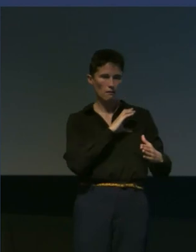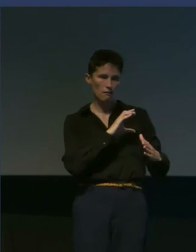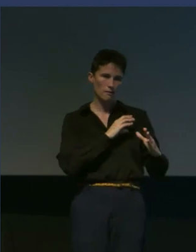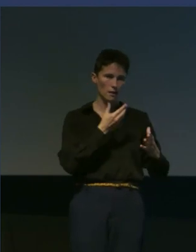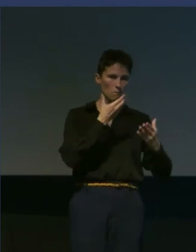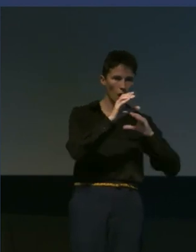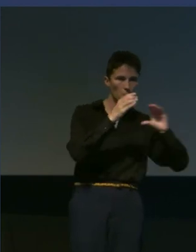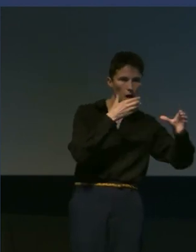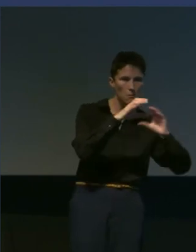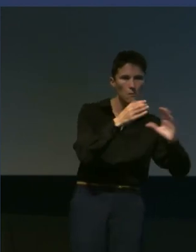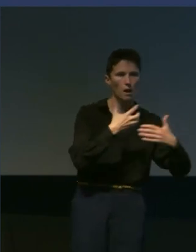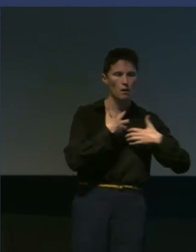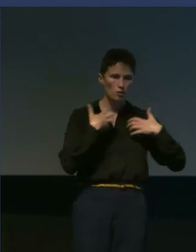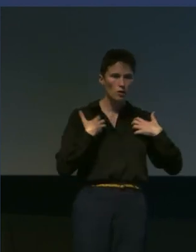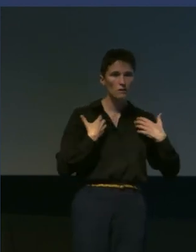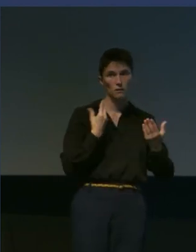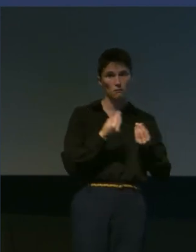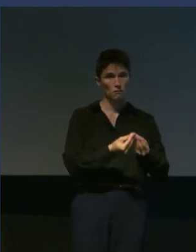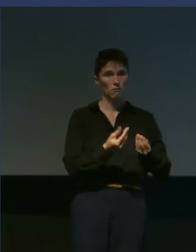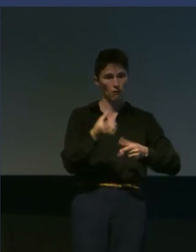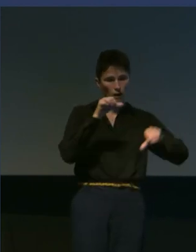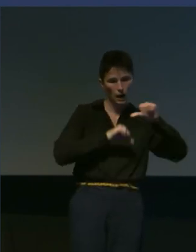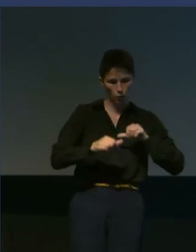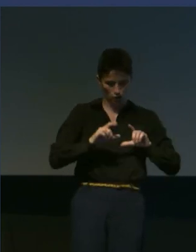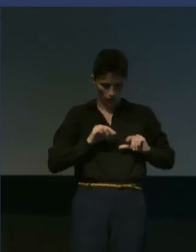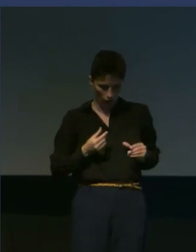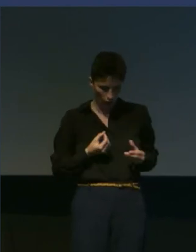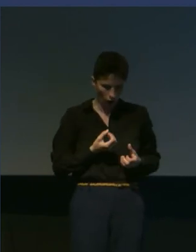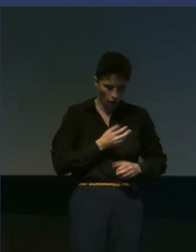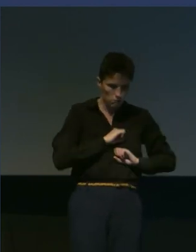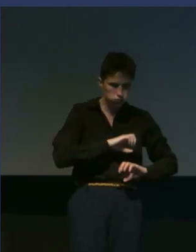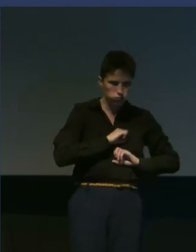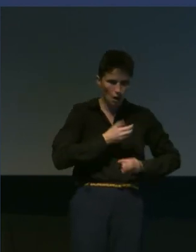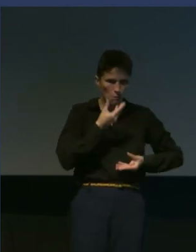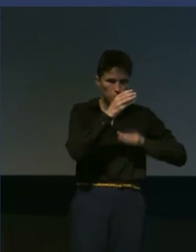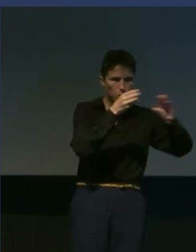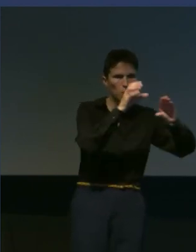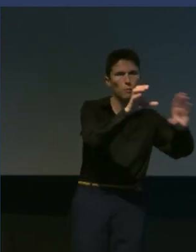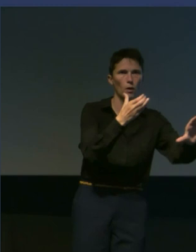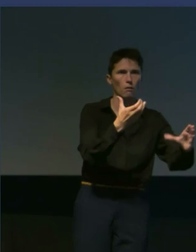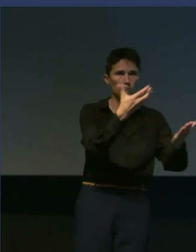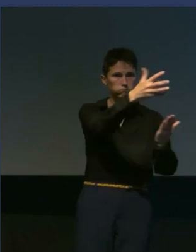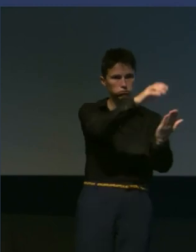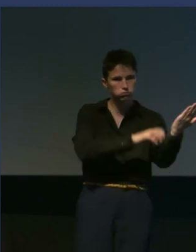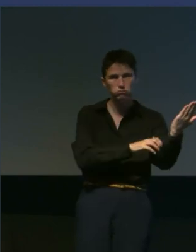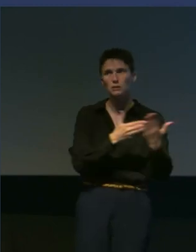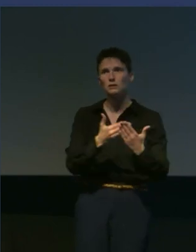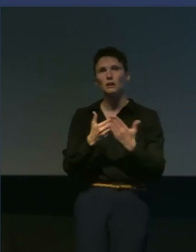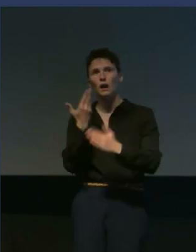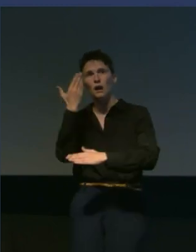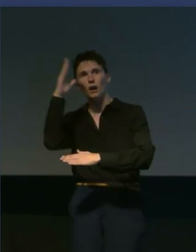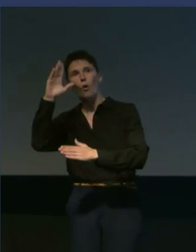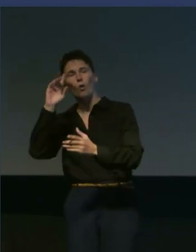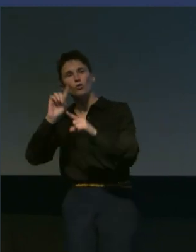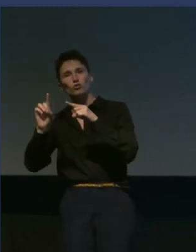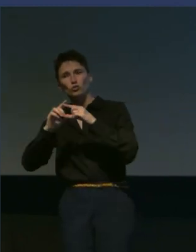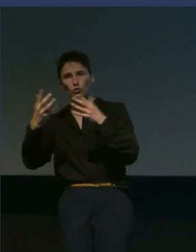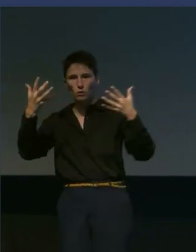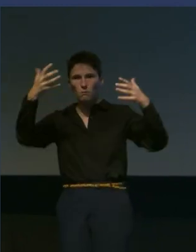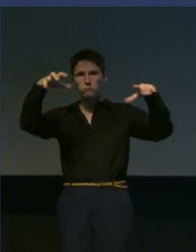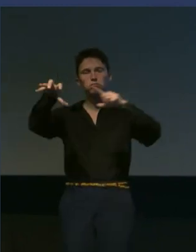des données scientifiques produites par des laboratoires et des scientifiques. Et une autre sphère qui sera alimentée par des